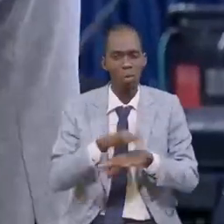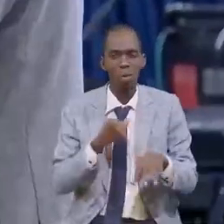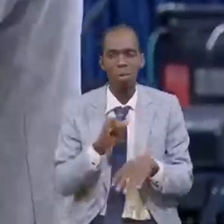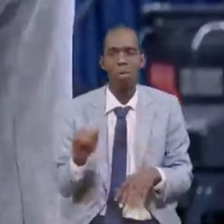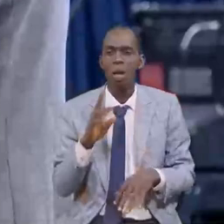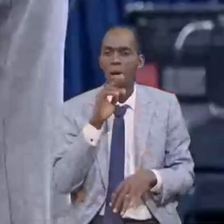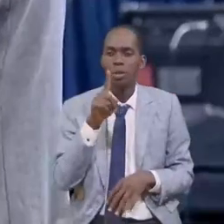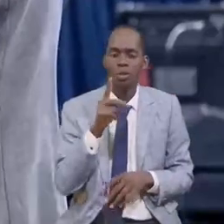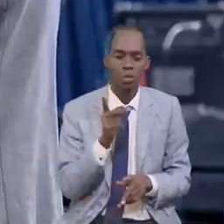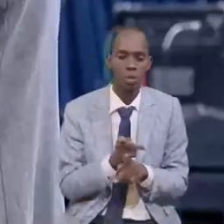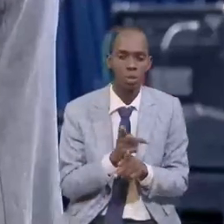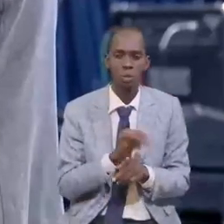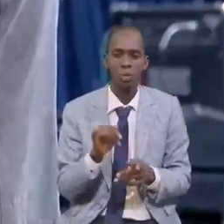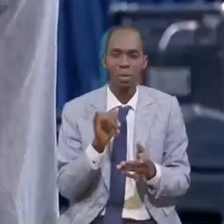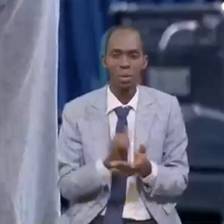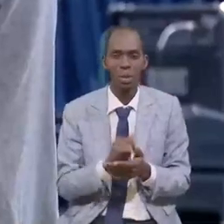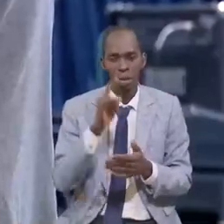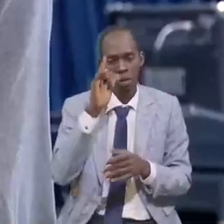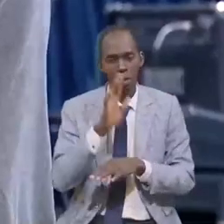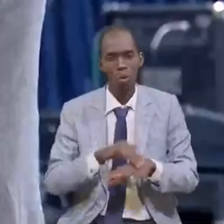Est-ce que vous préservez cet appel?